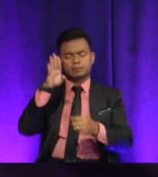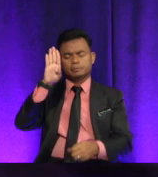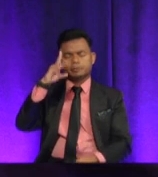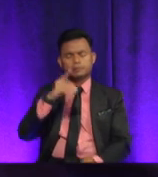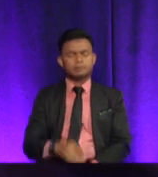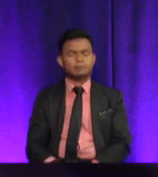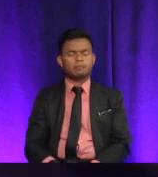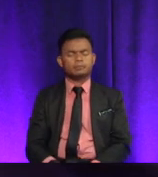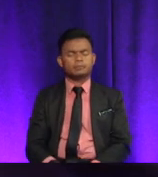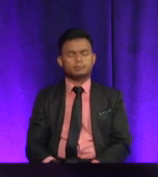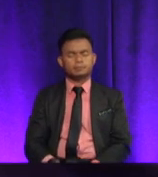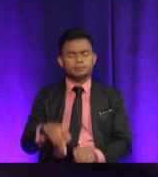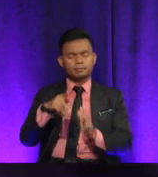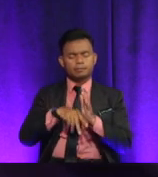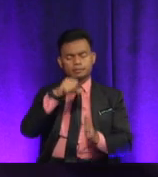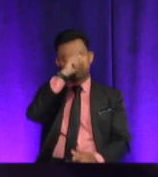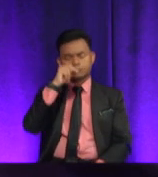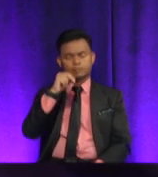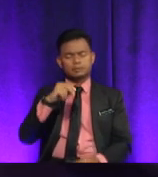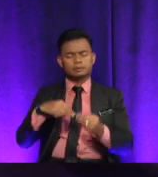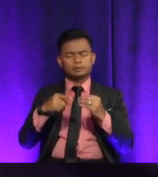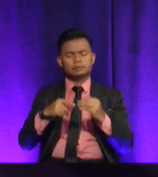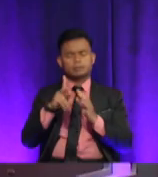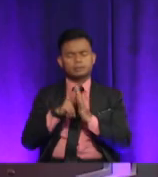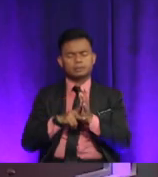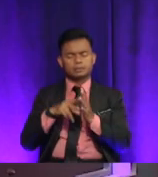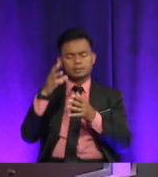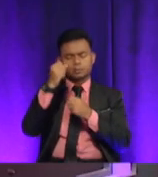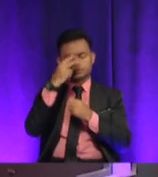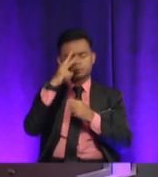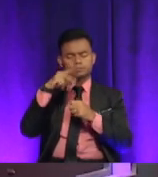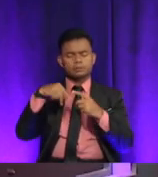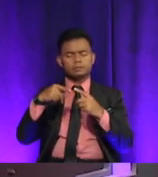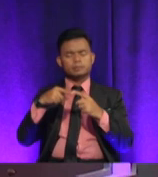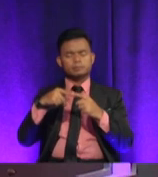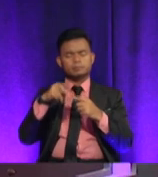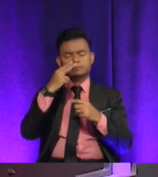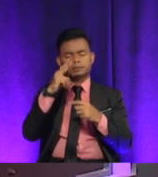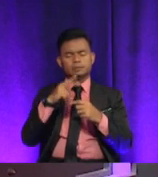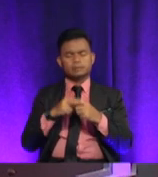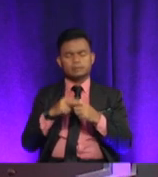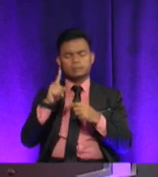persoalannya adalah persoalan tentang kekaguman apabila melihat sesuatu perkara yang indah